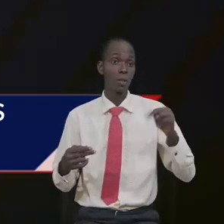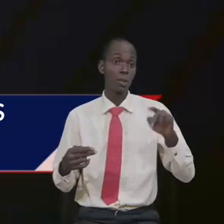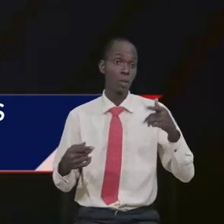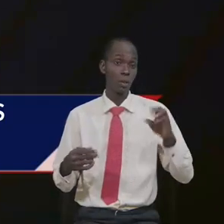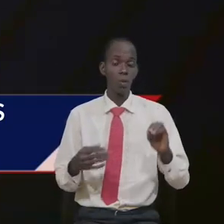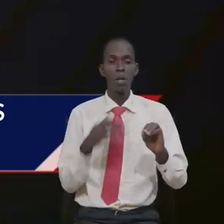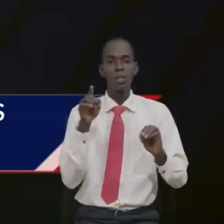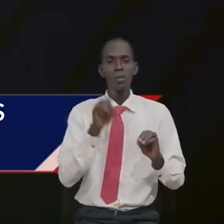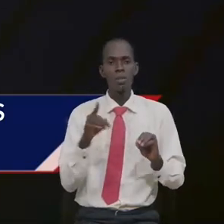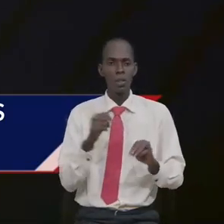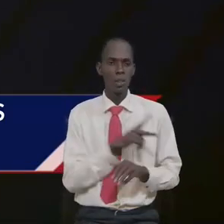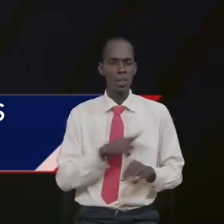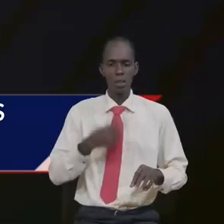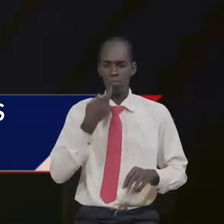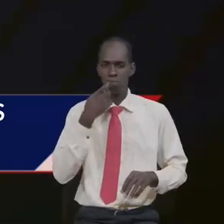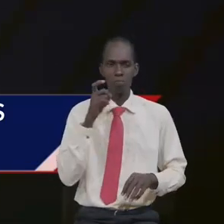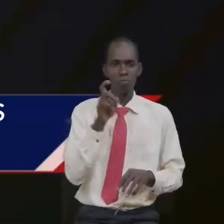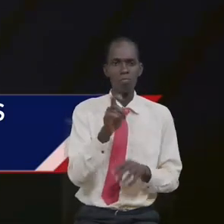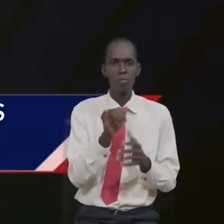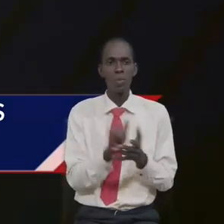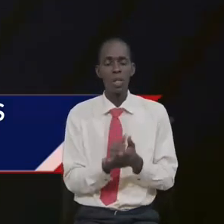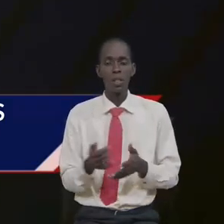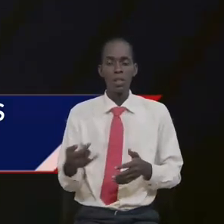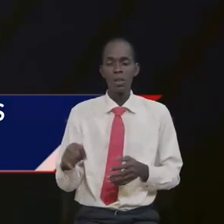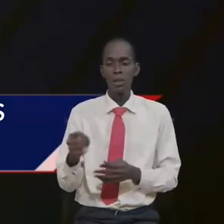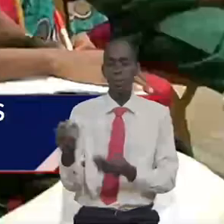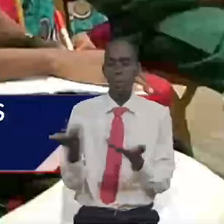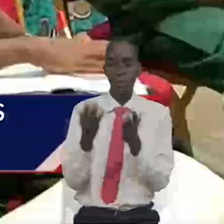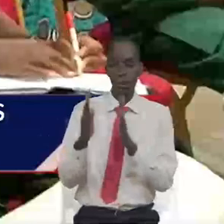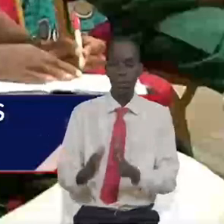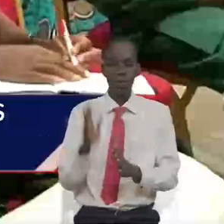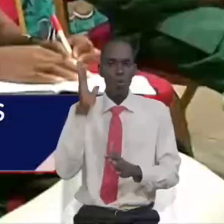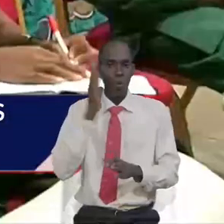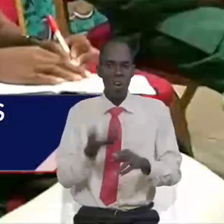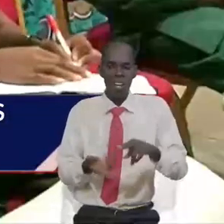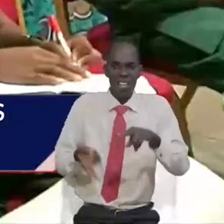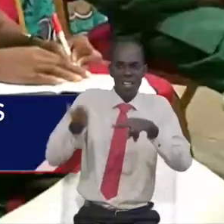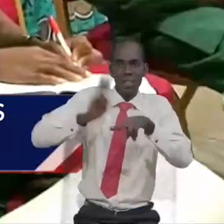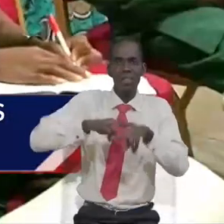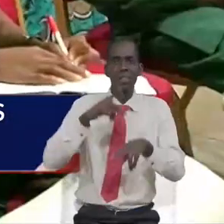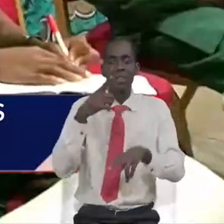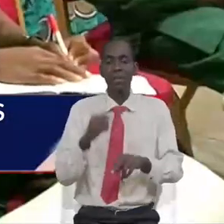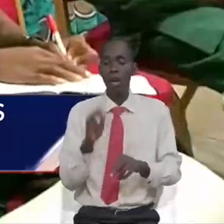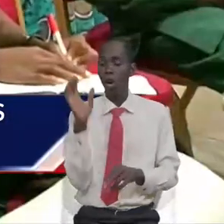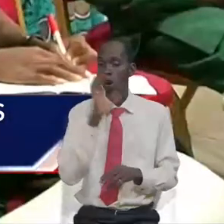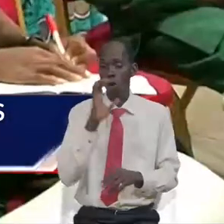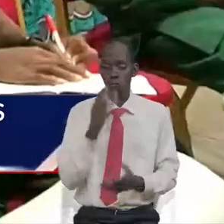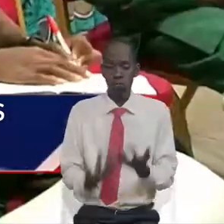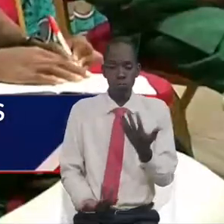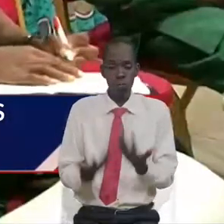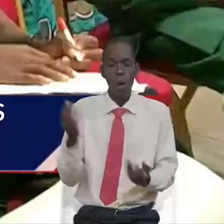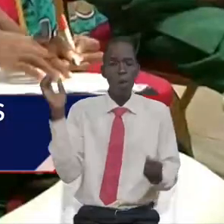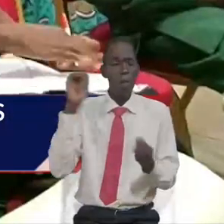de chauffer la fournaise sept fois plus qu'il ne convenait de la